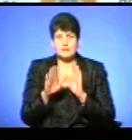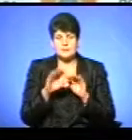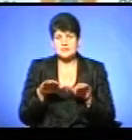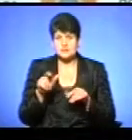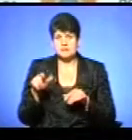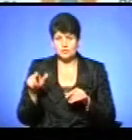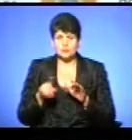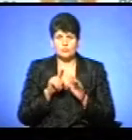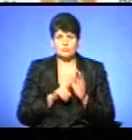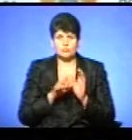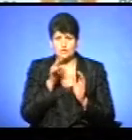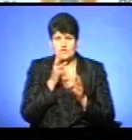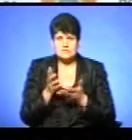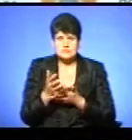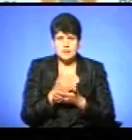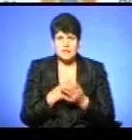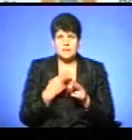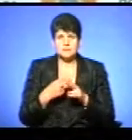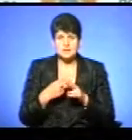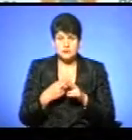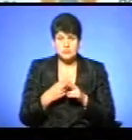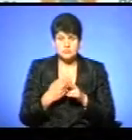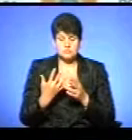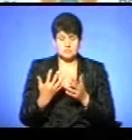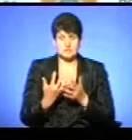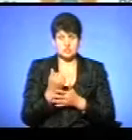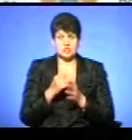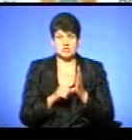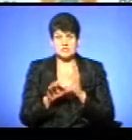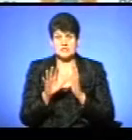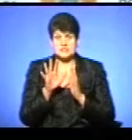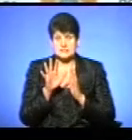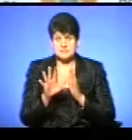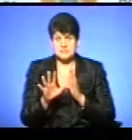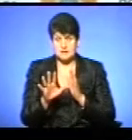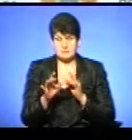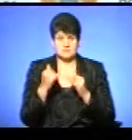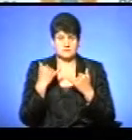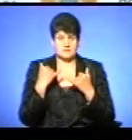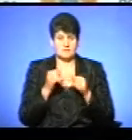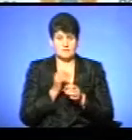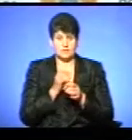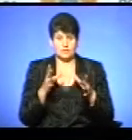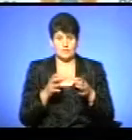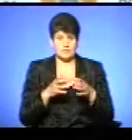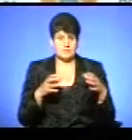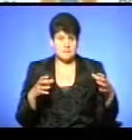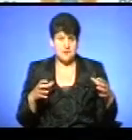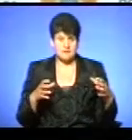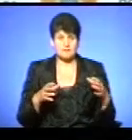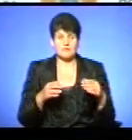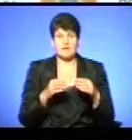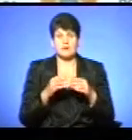під час збирання металобрухту натрапили на 65 вибухонебезпечних предметів. Станом на ранок 19